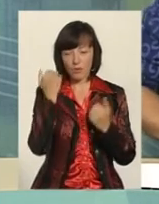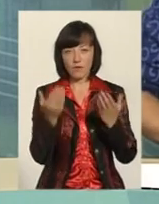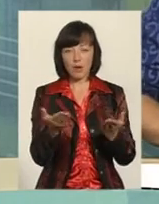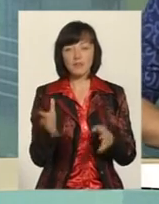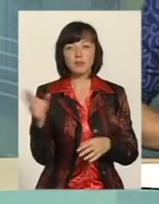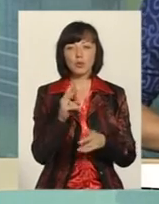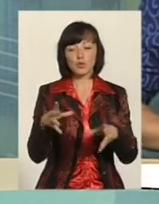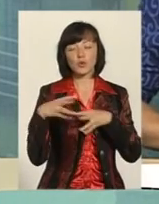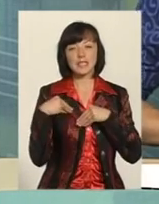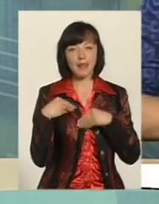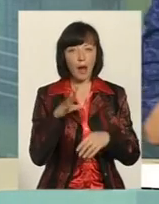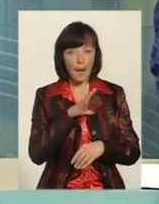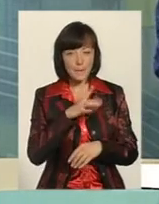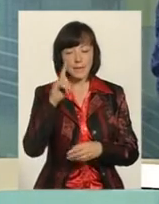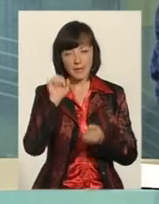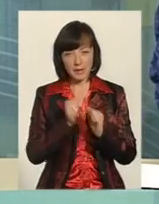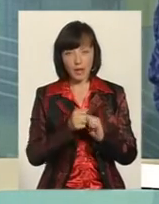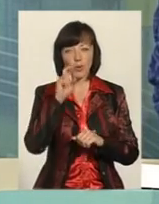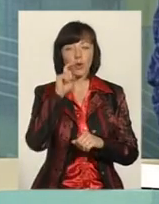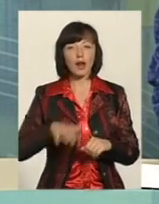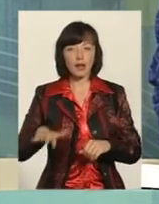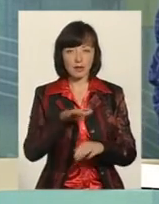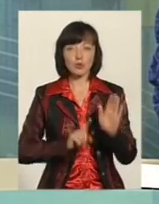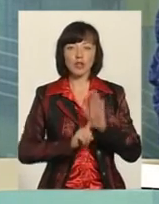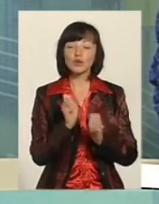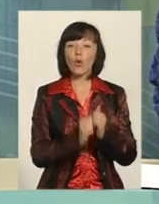дякую всім, хто був із нами. Пам'ятайте, Україна